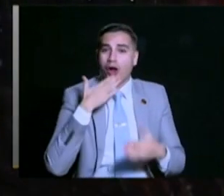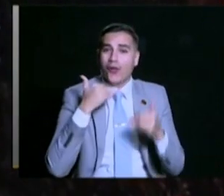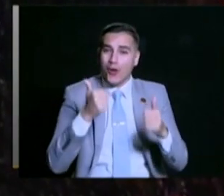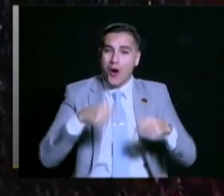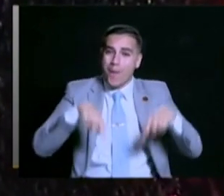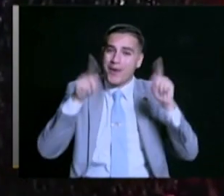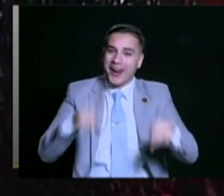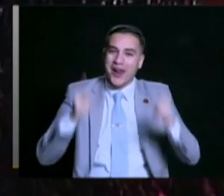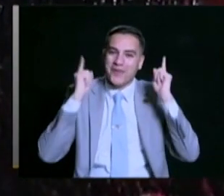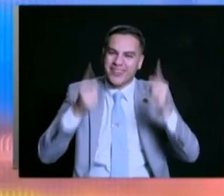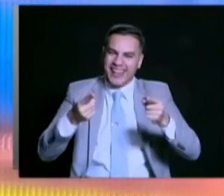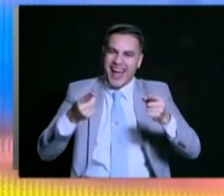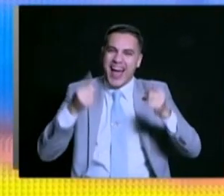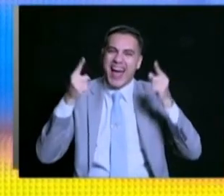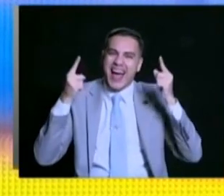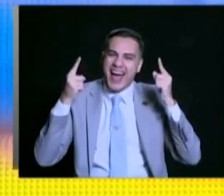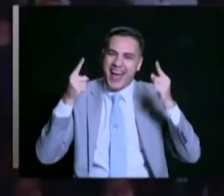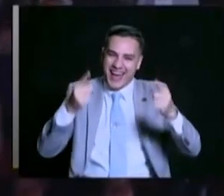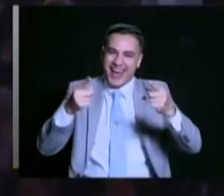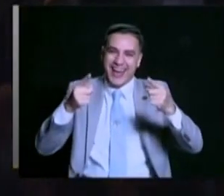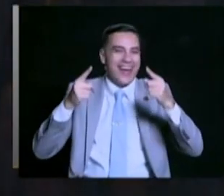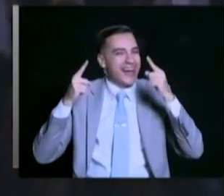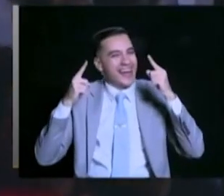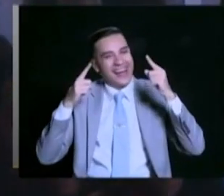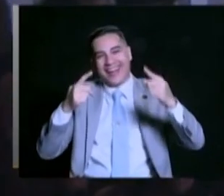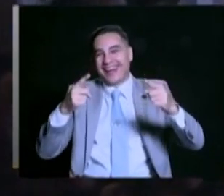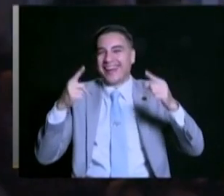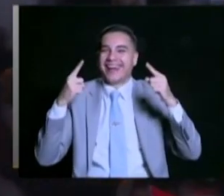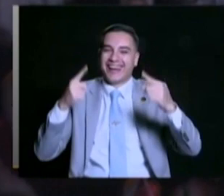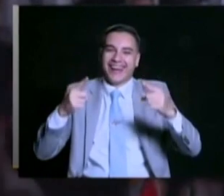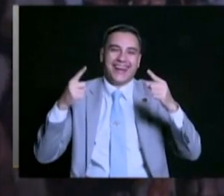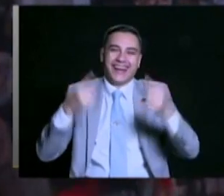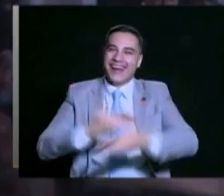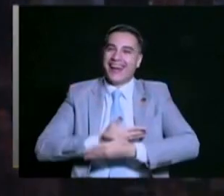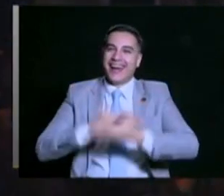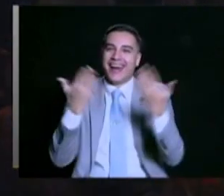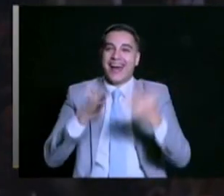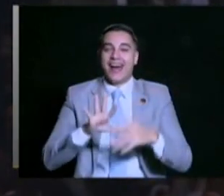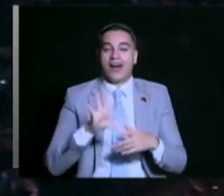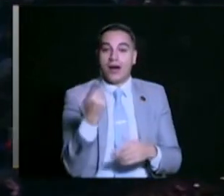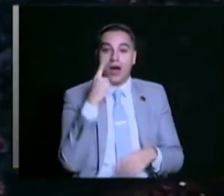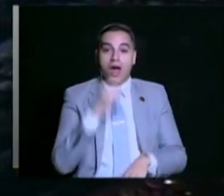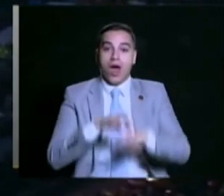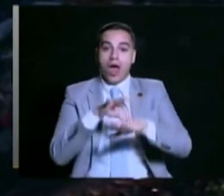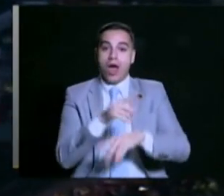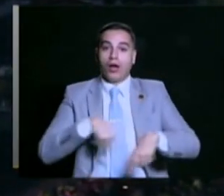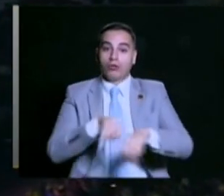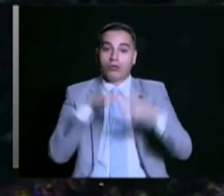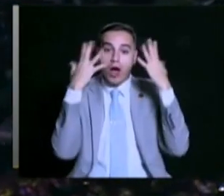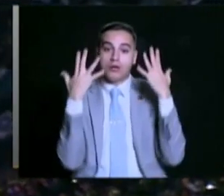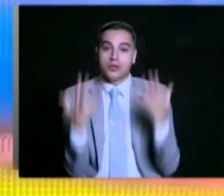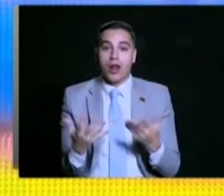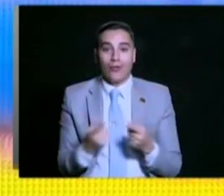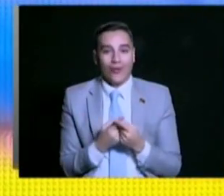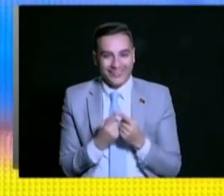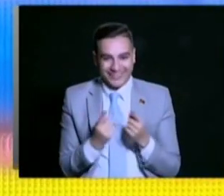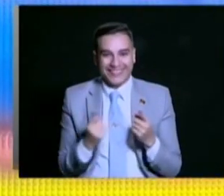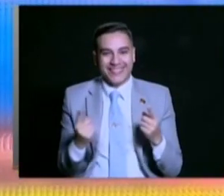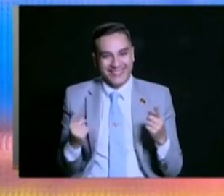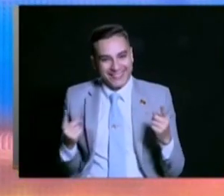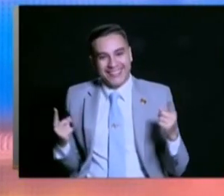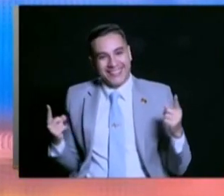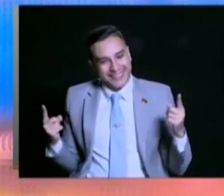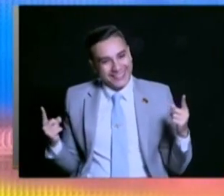هيفهمها مني صح يعني يعني احنا مش طالعين يعني الجزء هو ده روح الترجمه عايز تقول احنا بنترجم